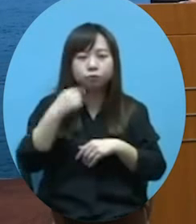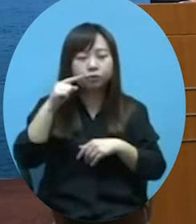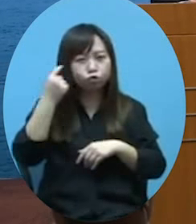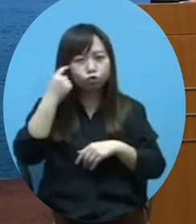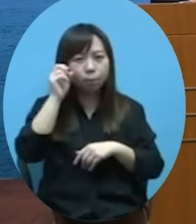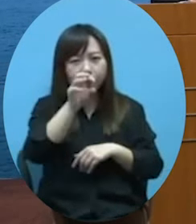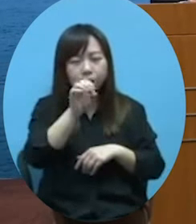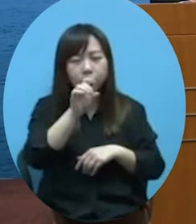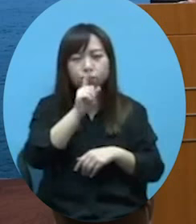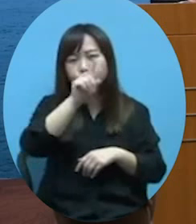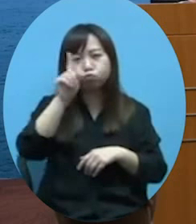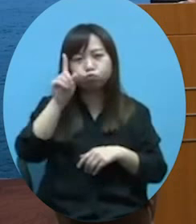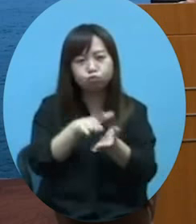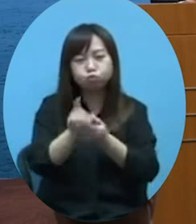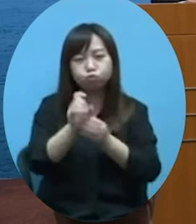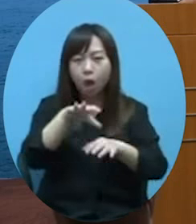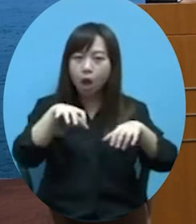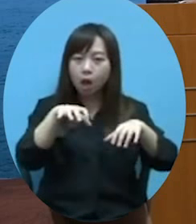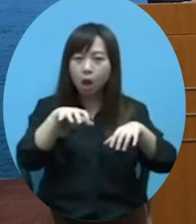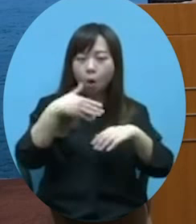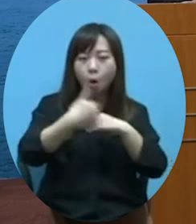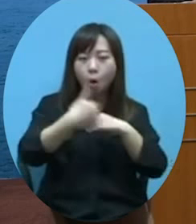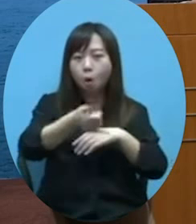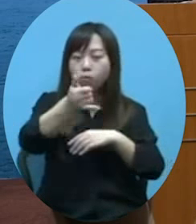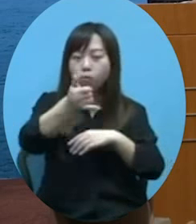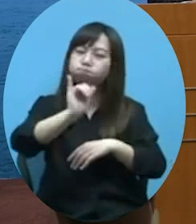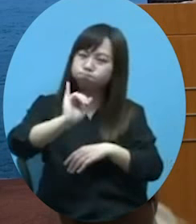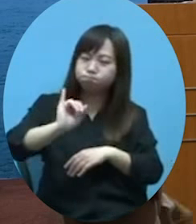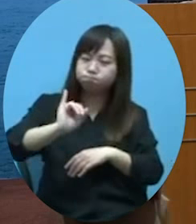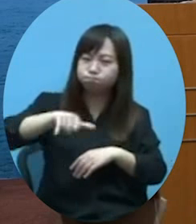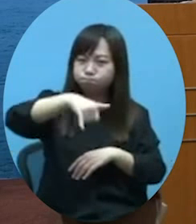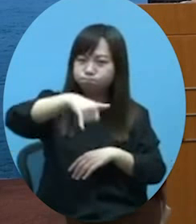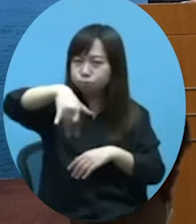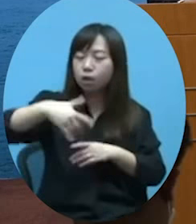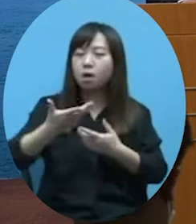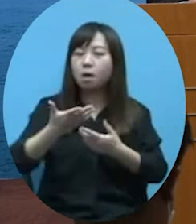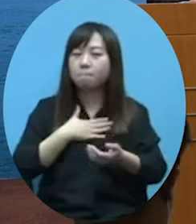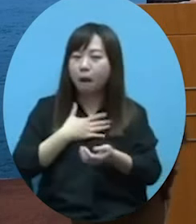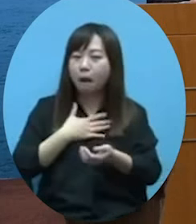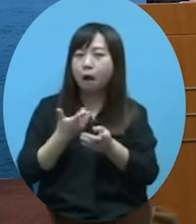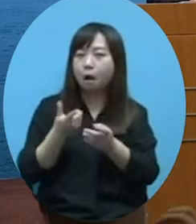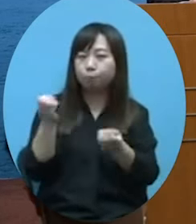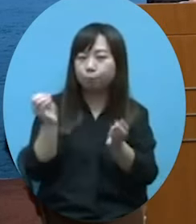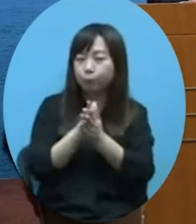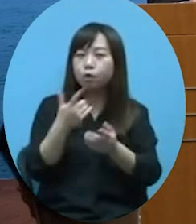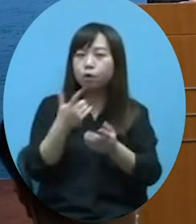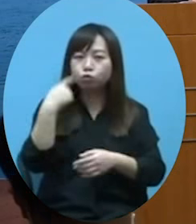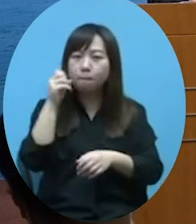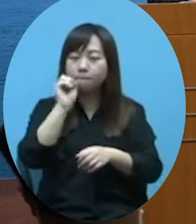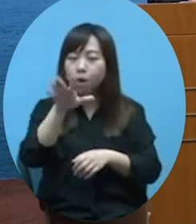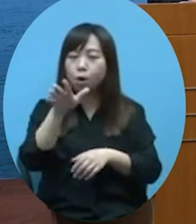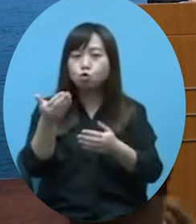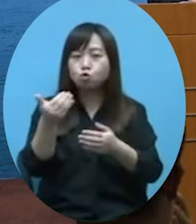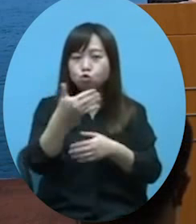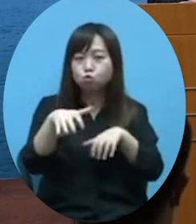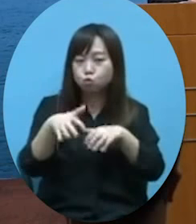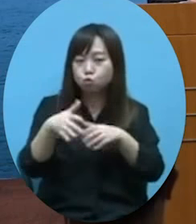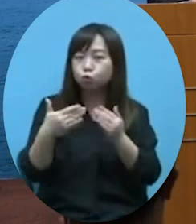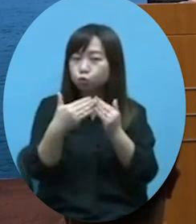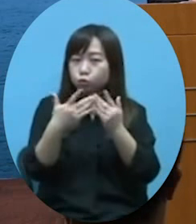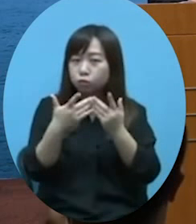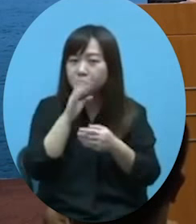有些專家都說不要帶狗仔出街了可能都避免那都想問回如回處會不會都有些提示